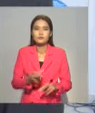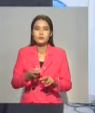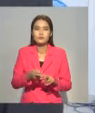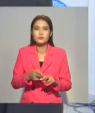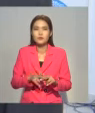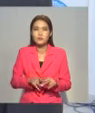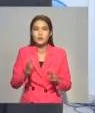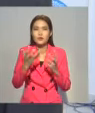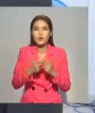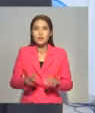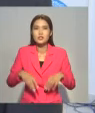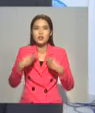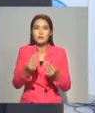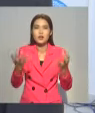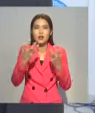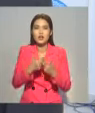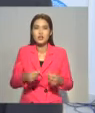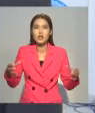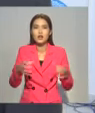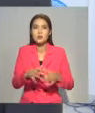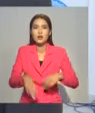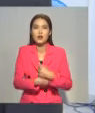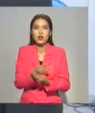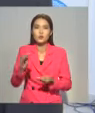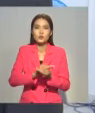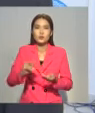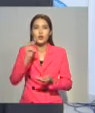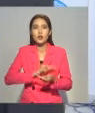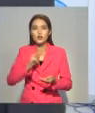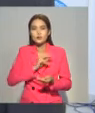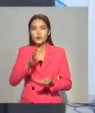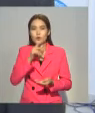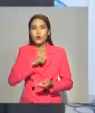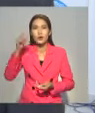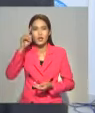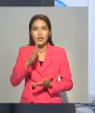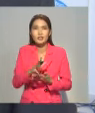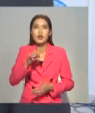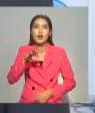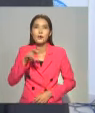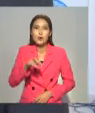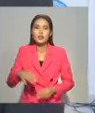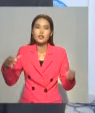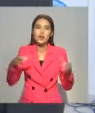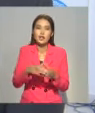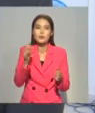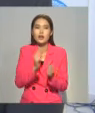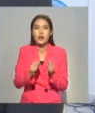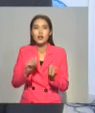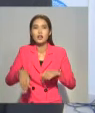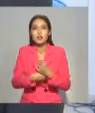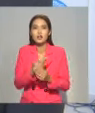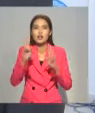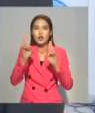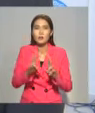Бұл есеп беру сайлау шарасы партияны қайта құру бойынша жүйелі жұмыстың жалғасы. Өздеріңіз білетіндей, біз Аманат партиясы жұмысымызды қайта құрылымда